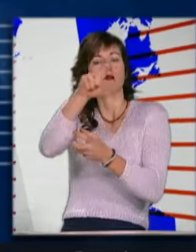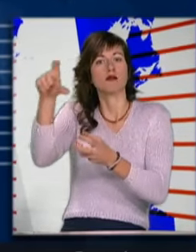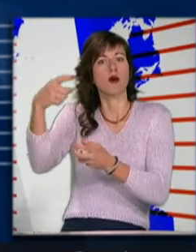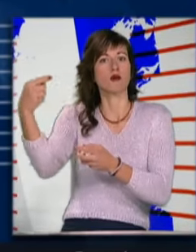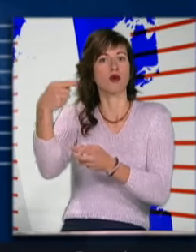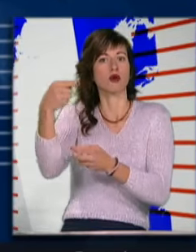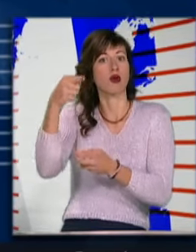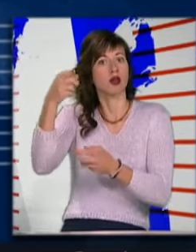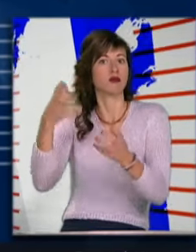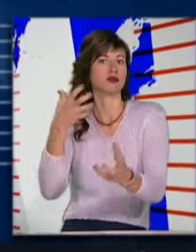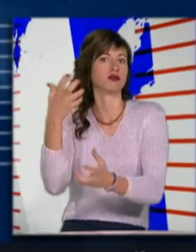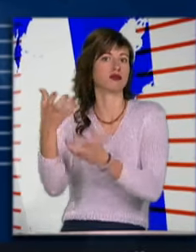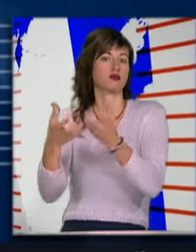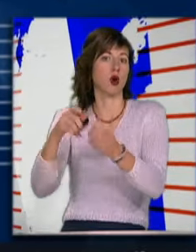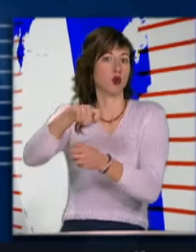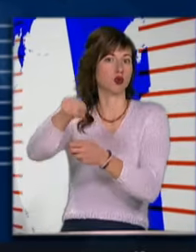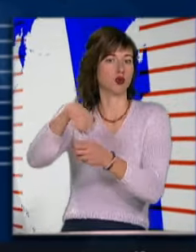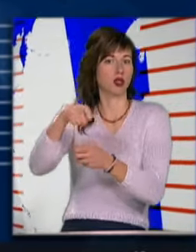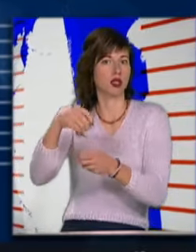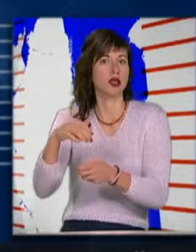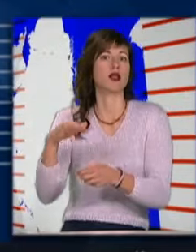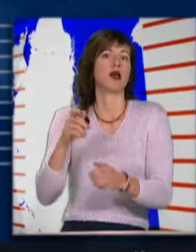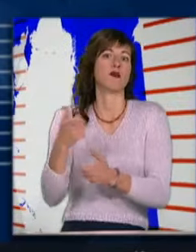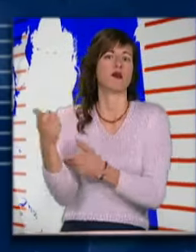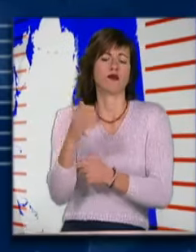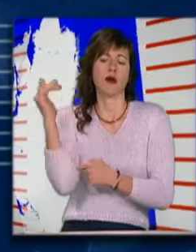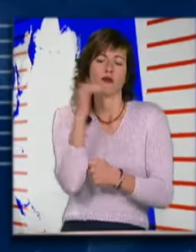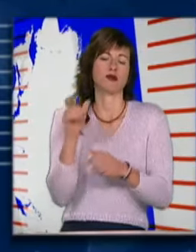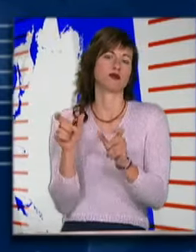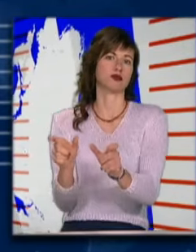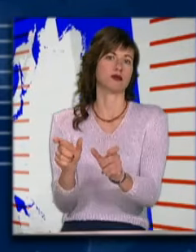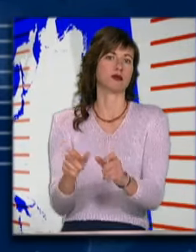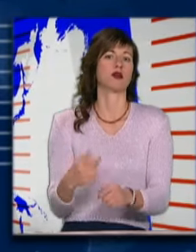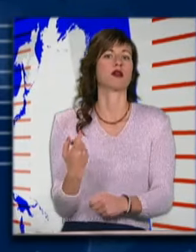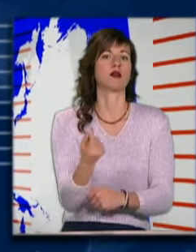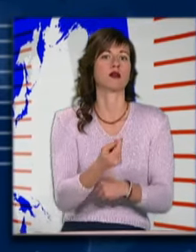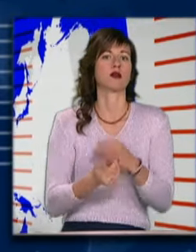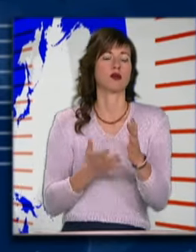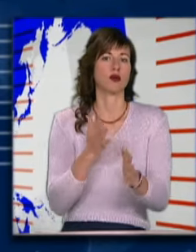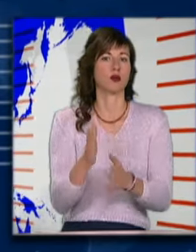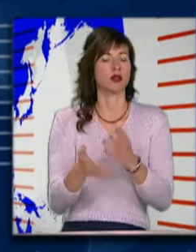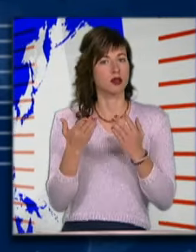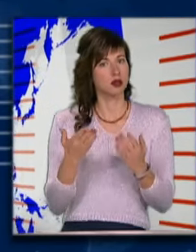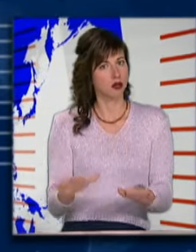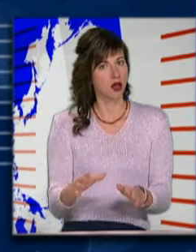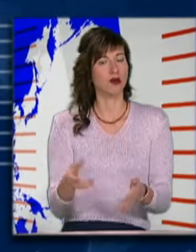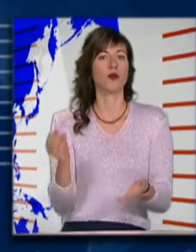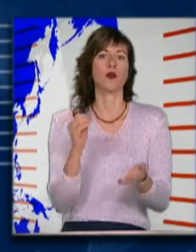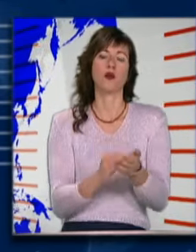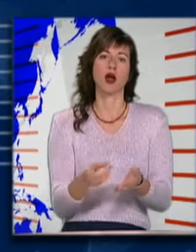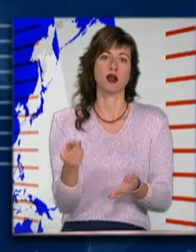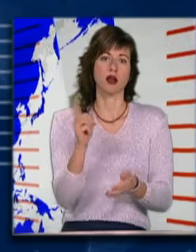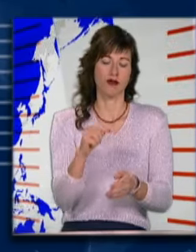στην έγκαιρη επέμβαση της πυροσβεστικής τέθηκε πολύ γρήγορα υπό έλεγχο αυτό ήταν κυρίες και κύριοι το δελτίο ειδήσεων στη νοηματική